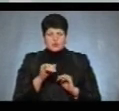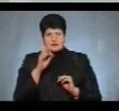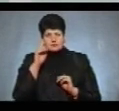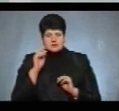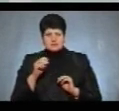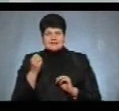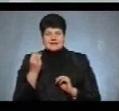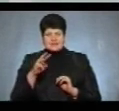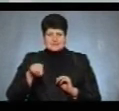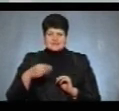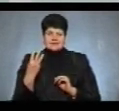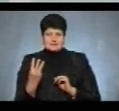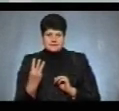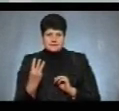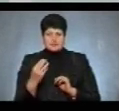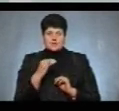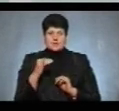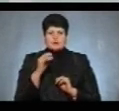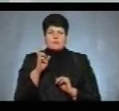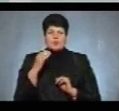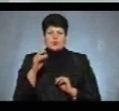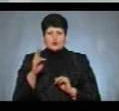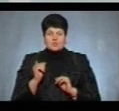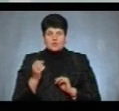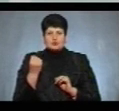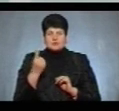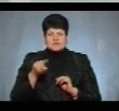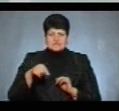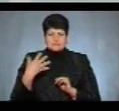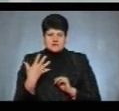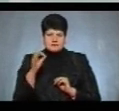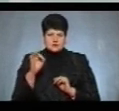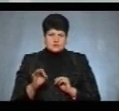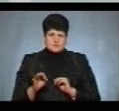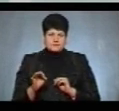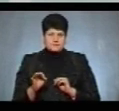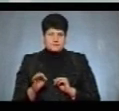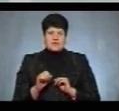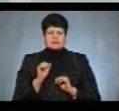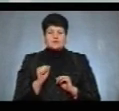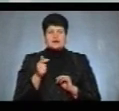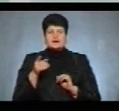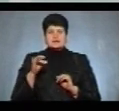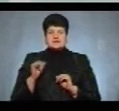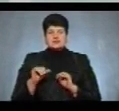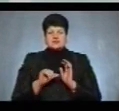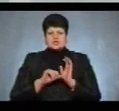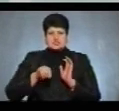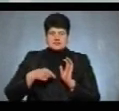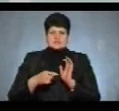– 13,3%, Юрій Бойко – 11,5%, Анатолій Гриценко –